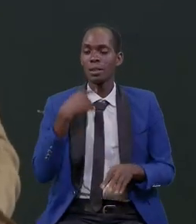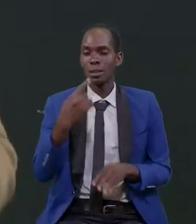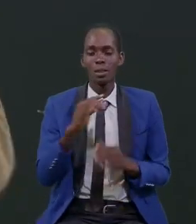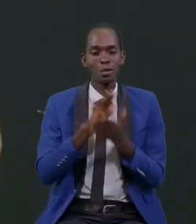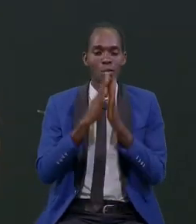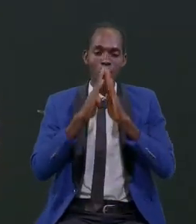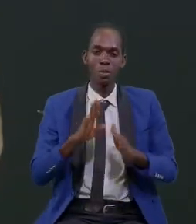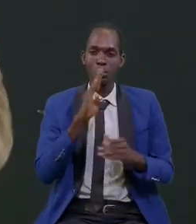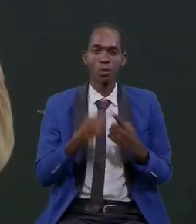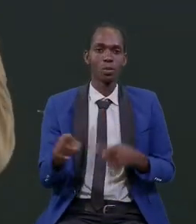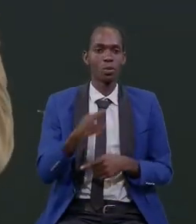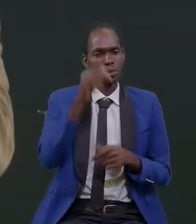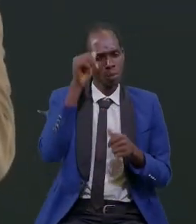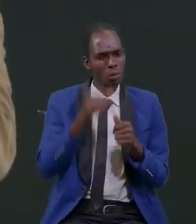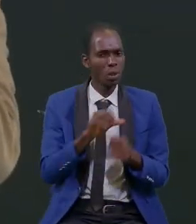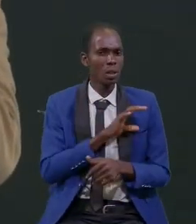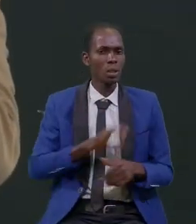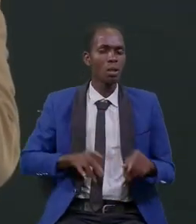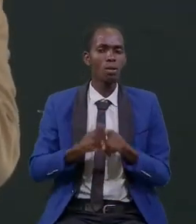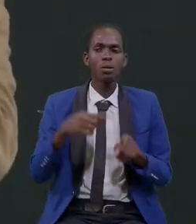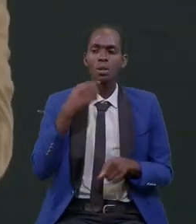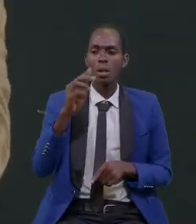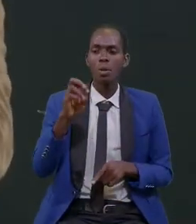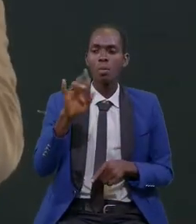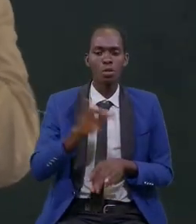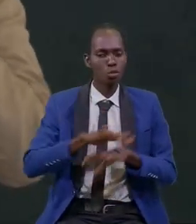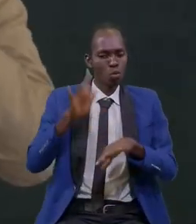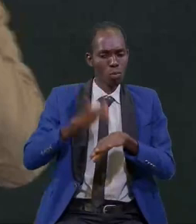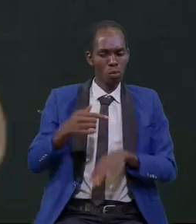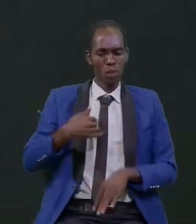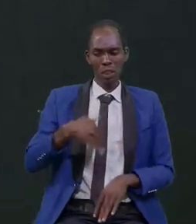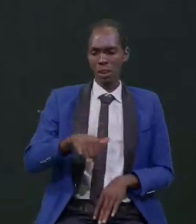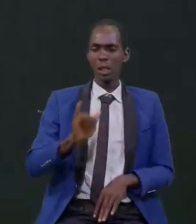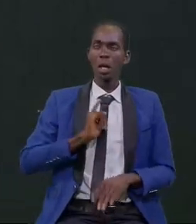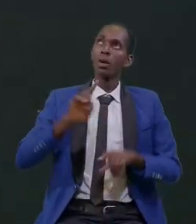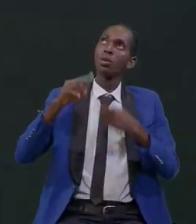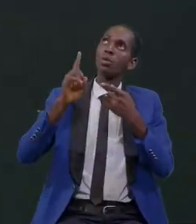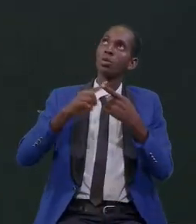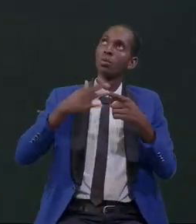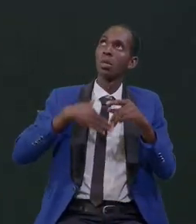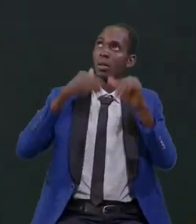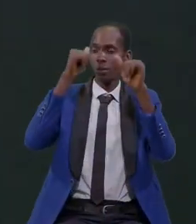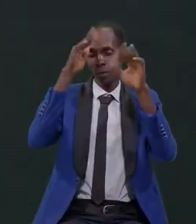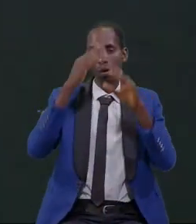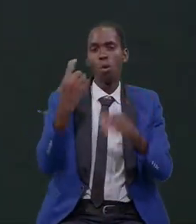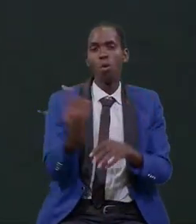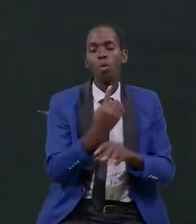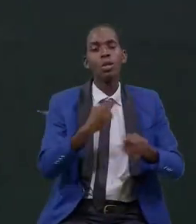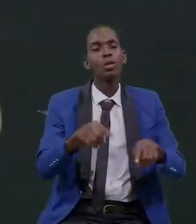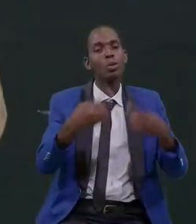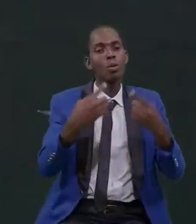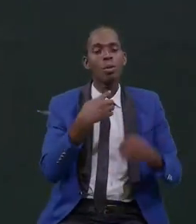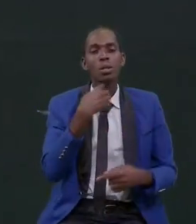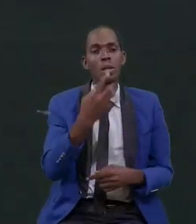Marie, ne me touche pas encore. Je vais chez mon père d'abord. Va dire à mes disciples que je